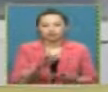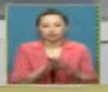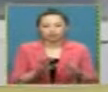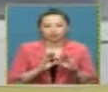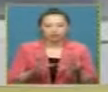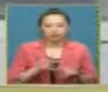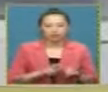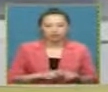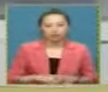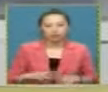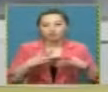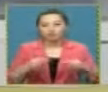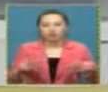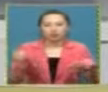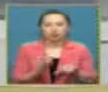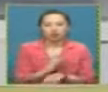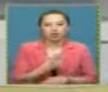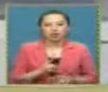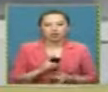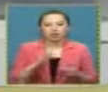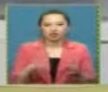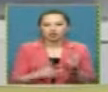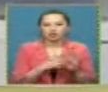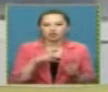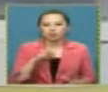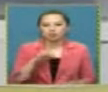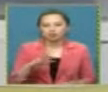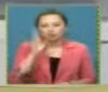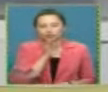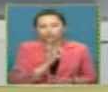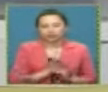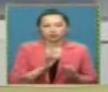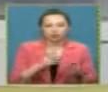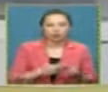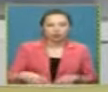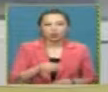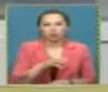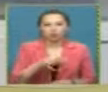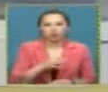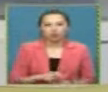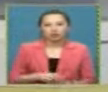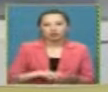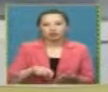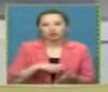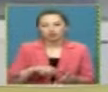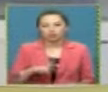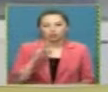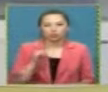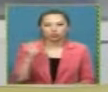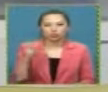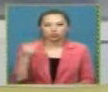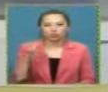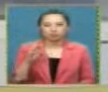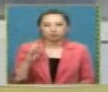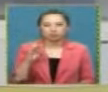Жалғастырамыз. Көктемнің алғашқы мейрамы 8 наурыз халықаралық әйелдер мерекесіне орай облыстық мәслихаттың хатшысы Құдайберген Ержан